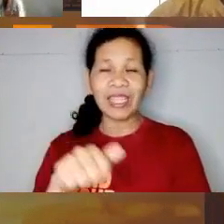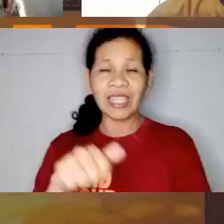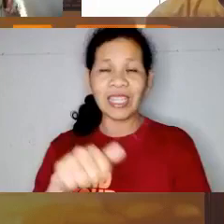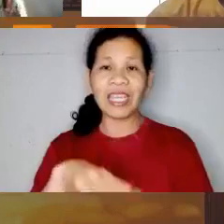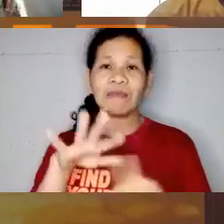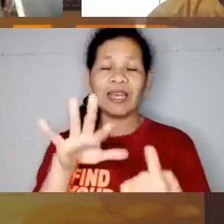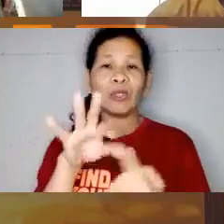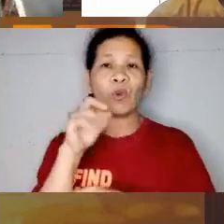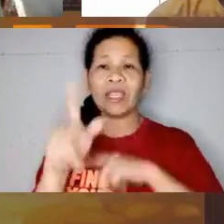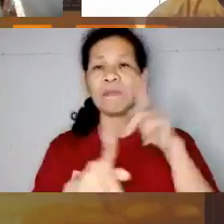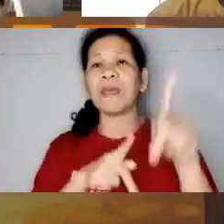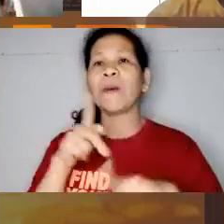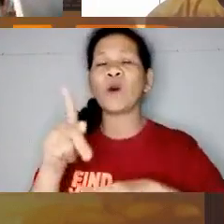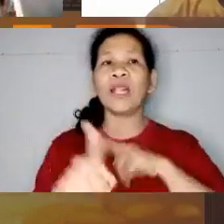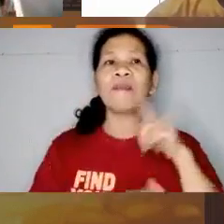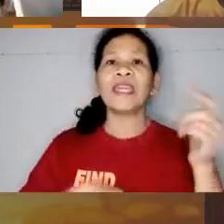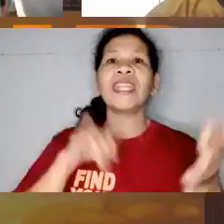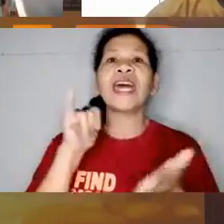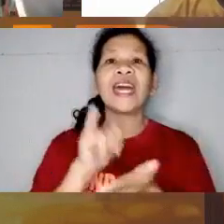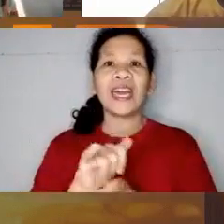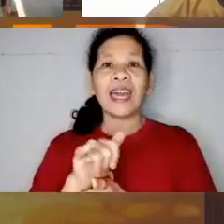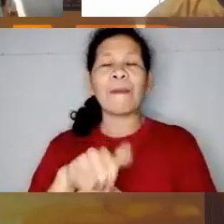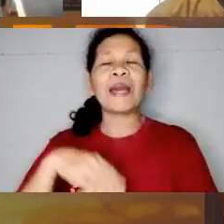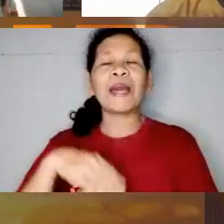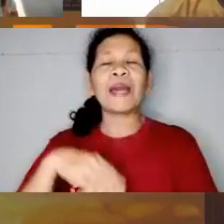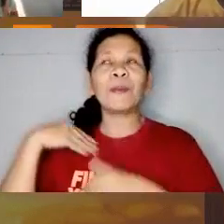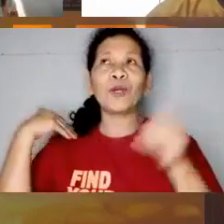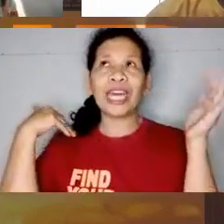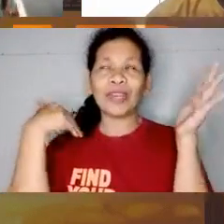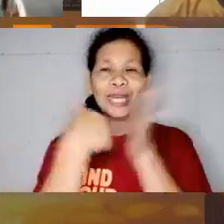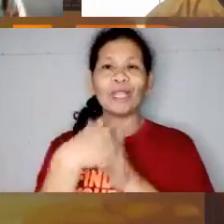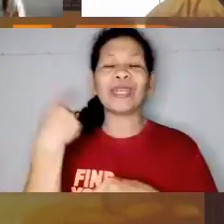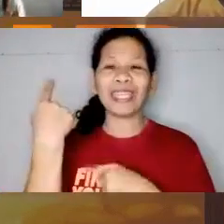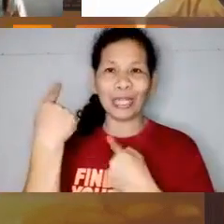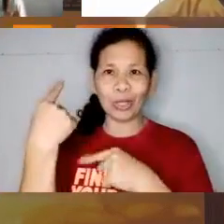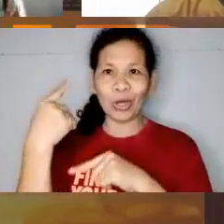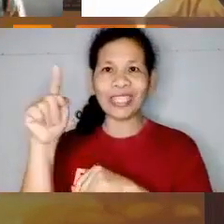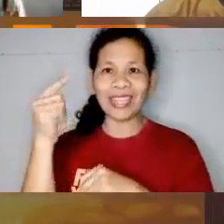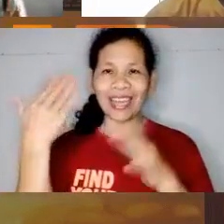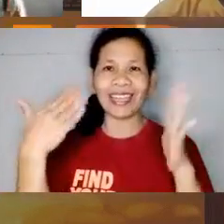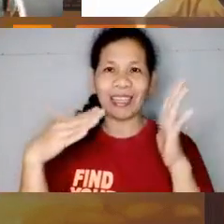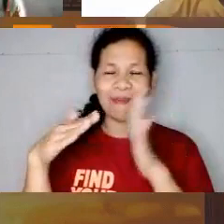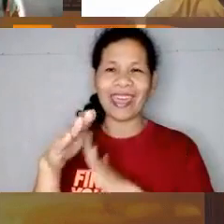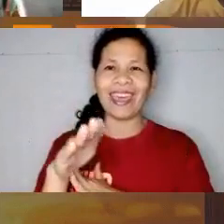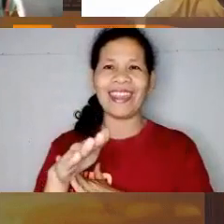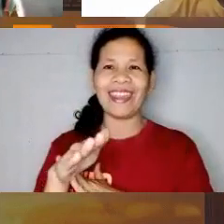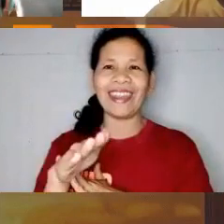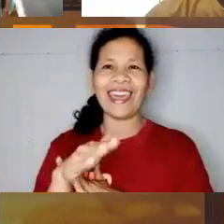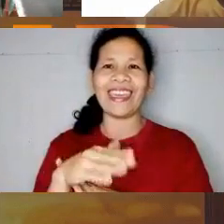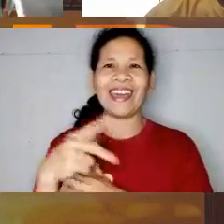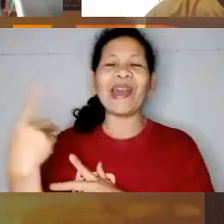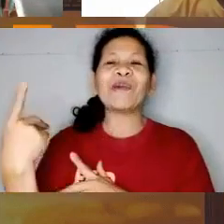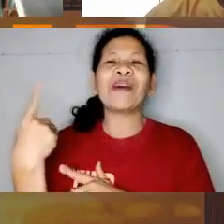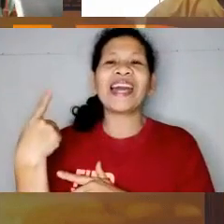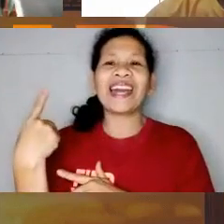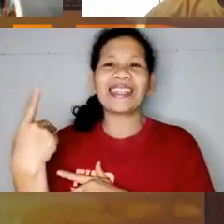mga Adventists, mga chosen people, na kapag po tayo ay dumating na doon sa langit na bayan,